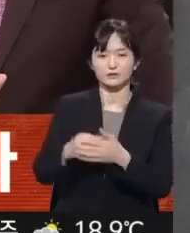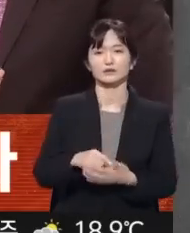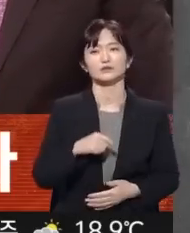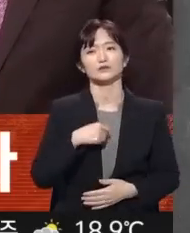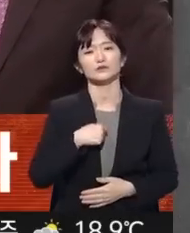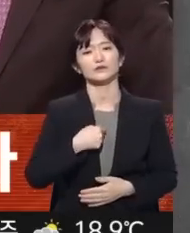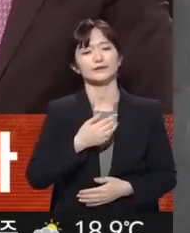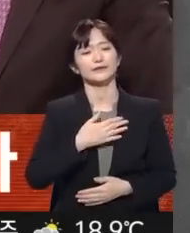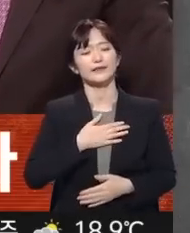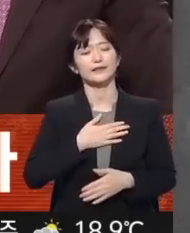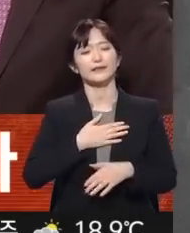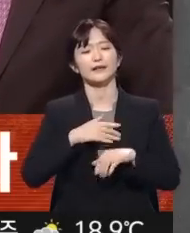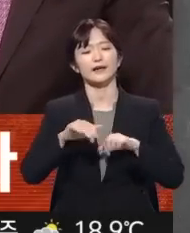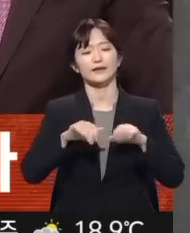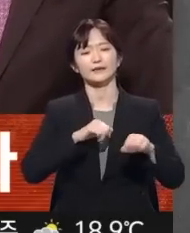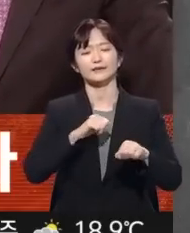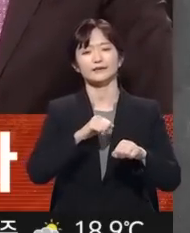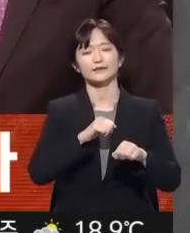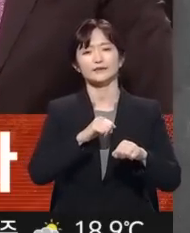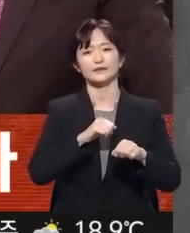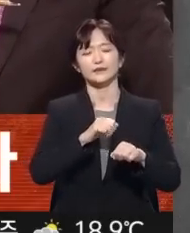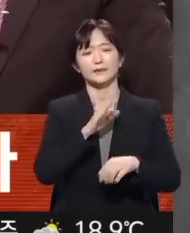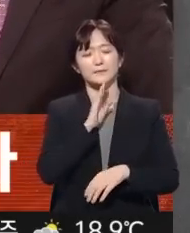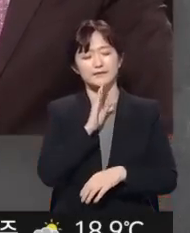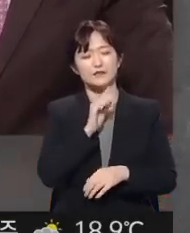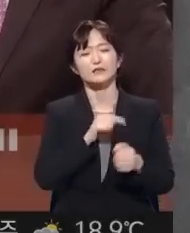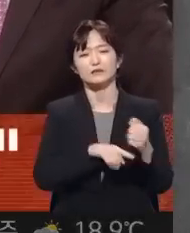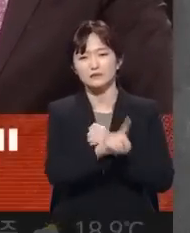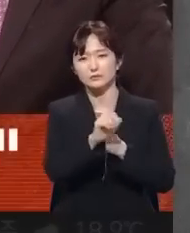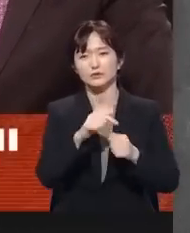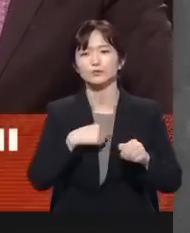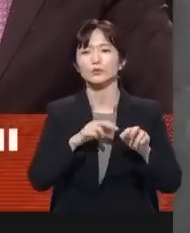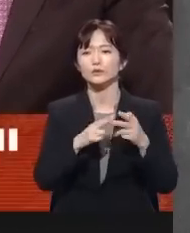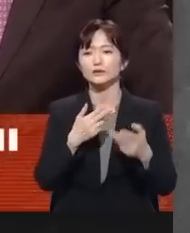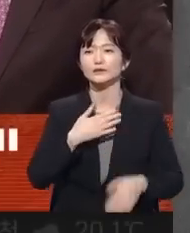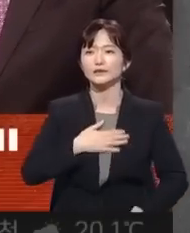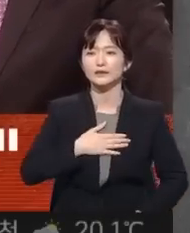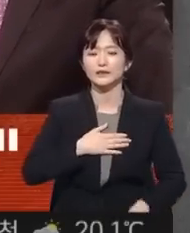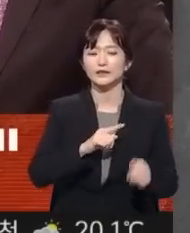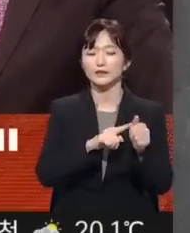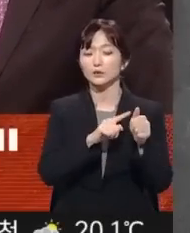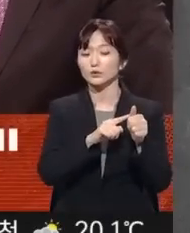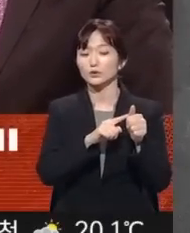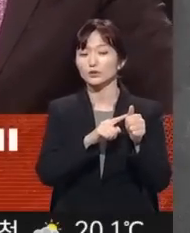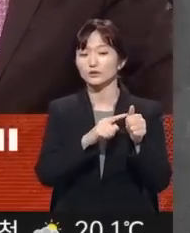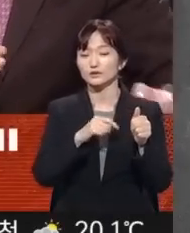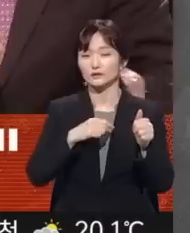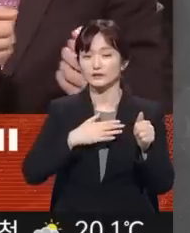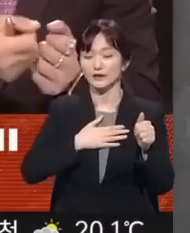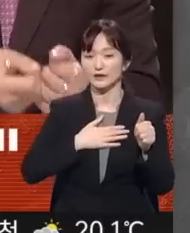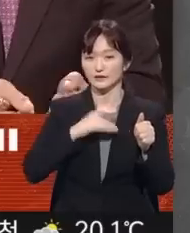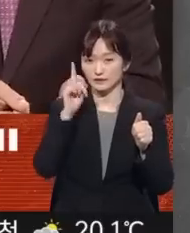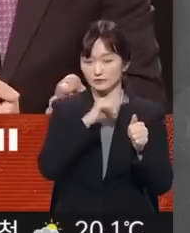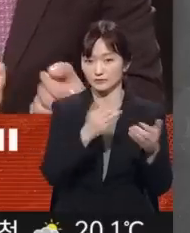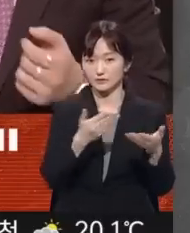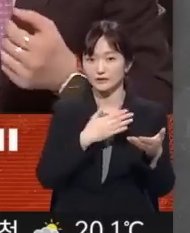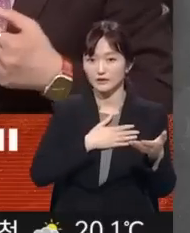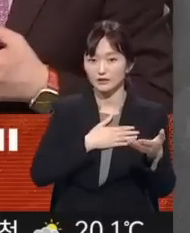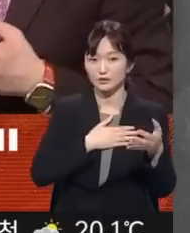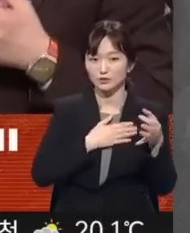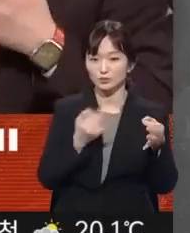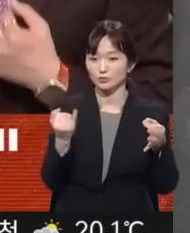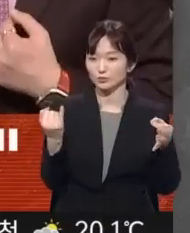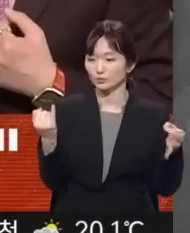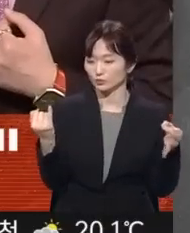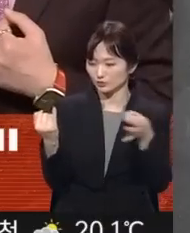합리화하려는 거죠 그러니까 합류하려는 거 자체는 뭐냐 본인도 알고 있는 거예요 이게 내가 나쁜이라고 했다는 걸 알고 있으면서 돈 몇 푼을 주고 나서